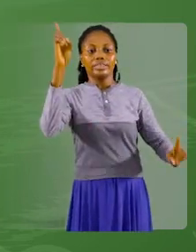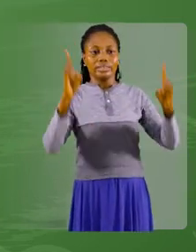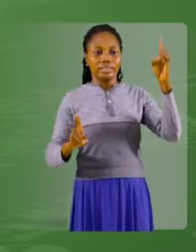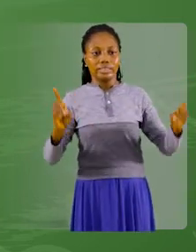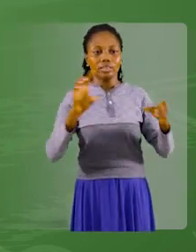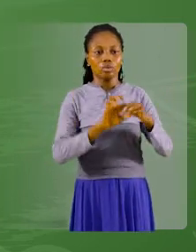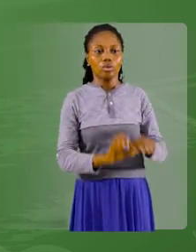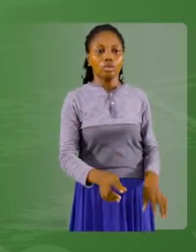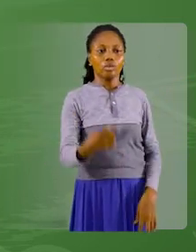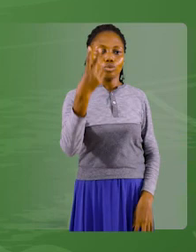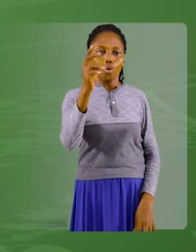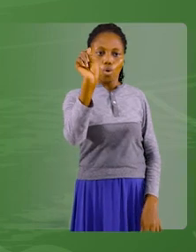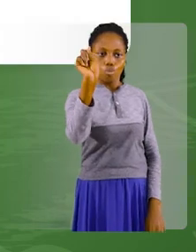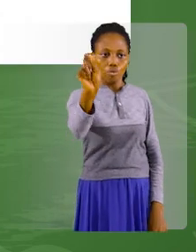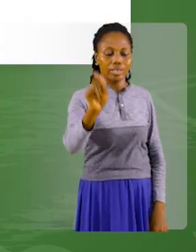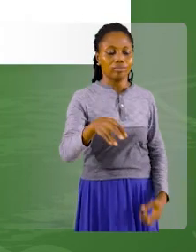points.